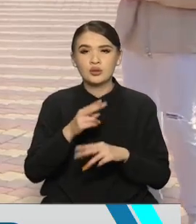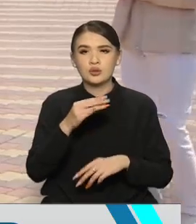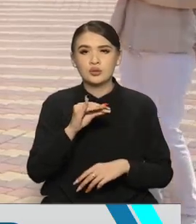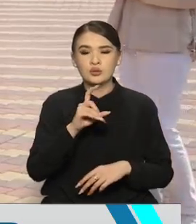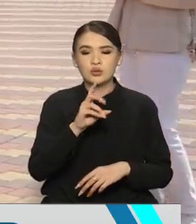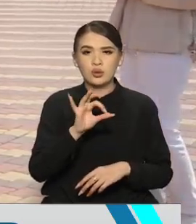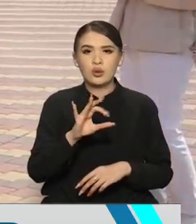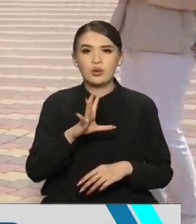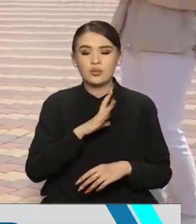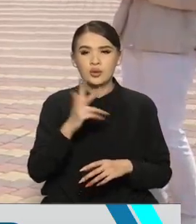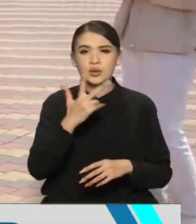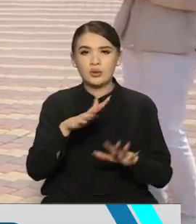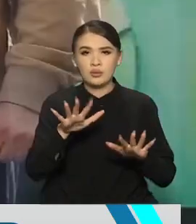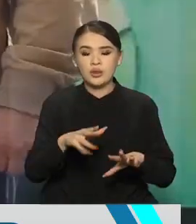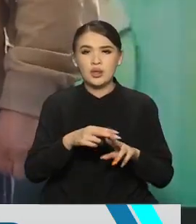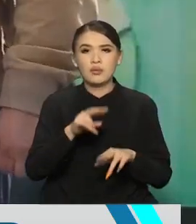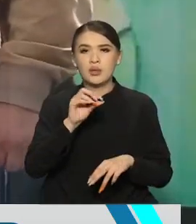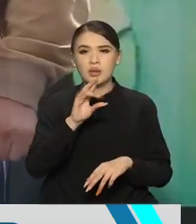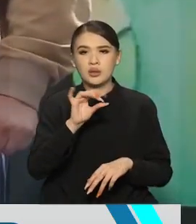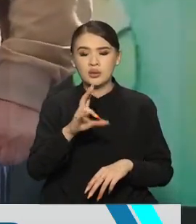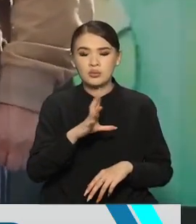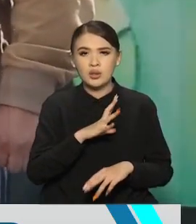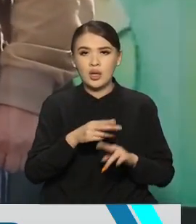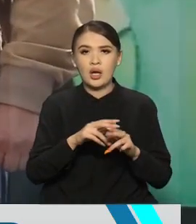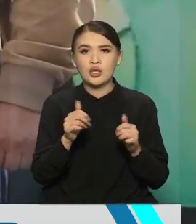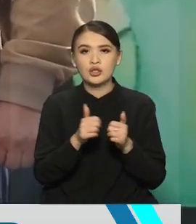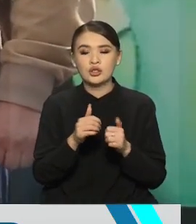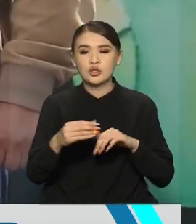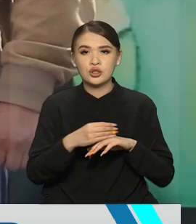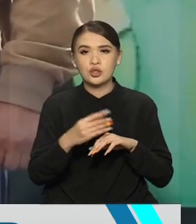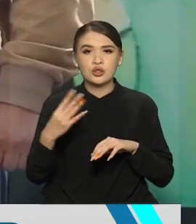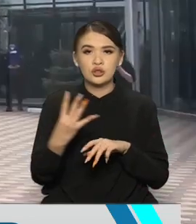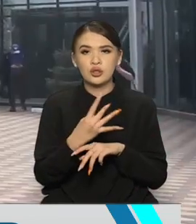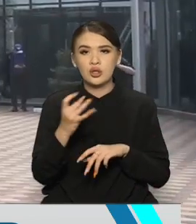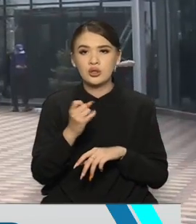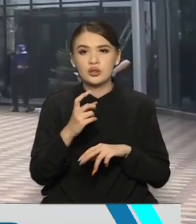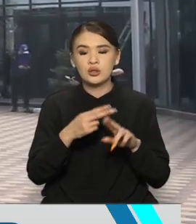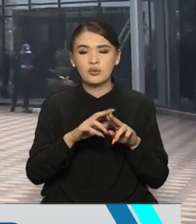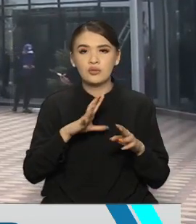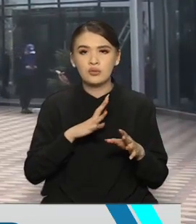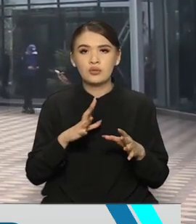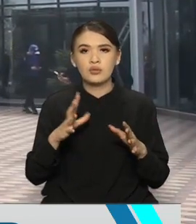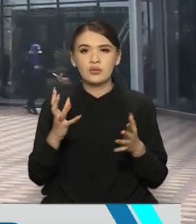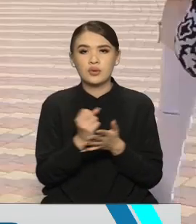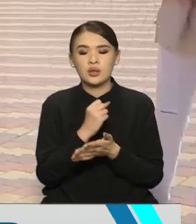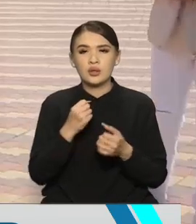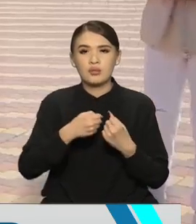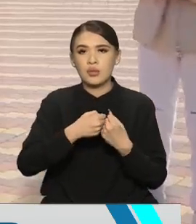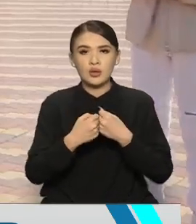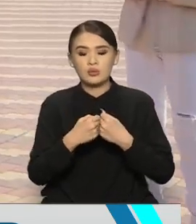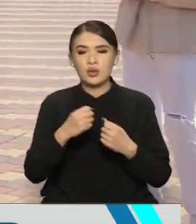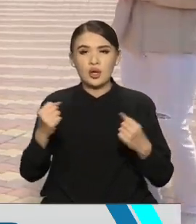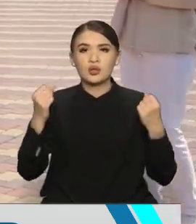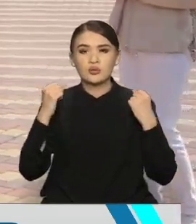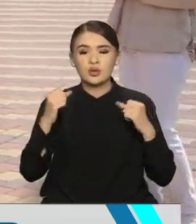участник Олимпийских игр в Пекине а его спутница жизни четырехкратная чемпионка страны по борьбе любовь к спорту они